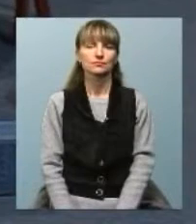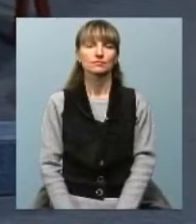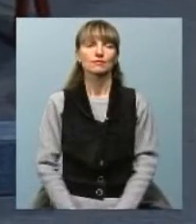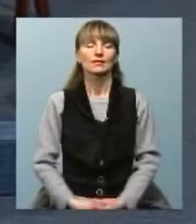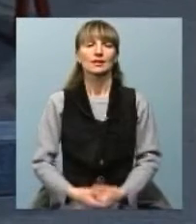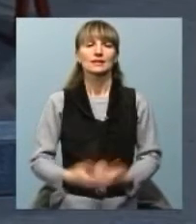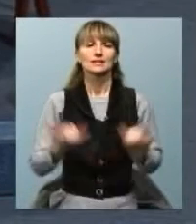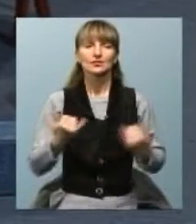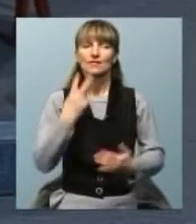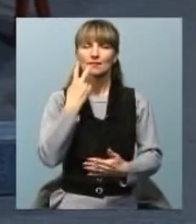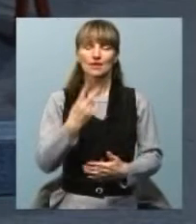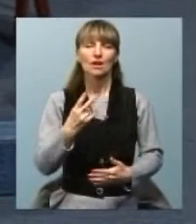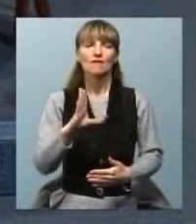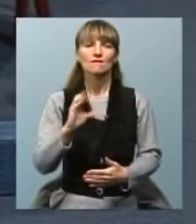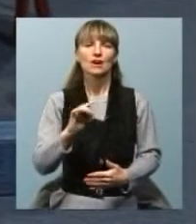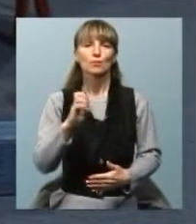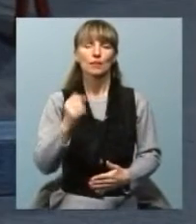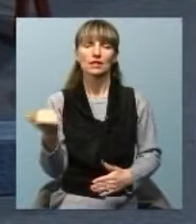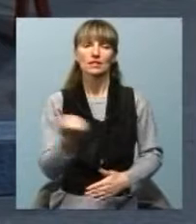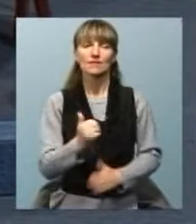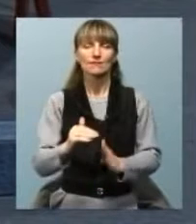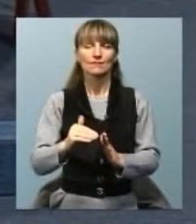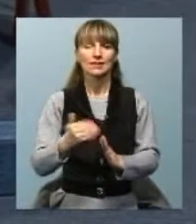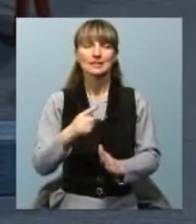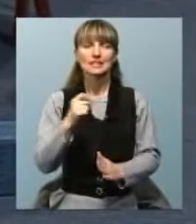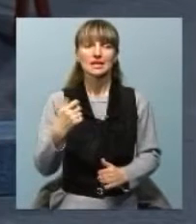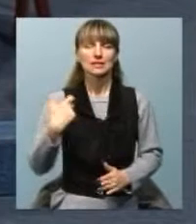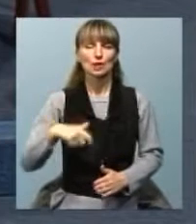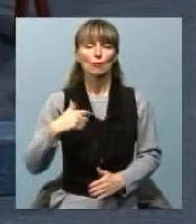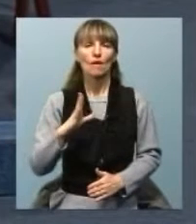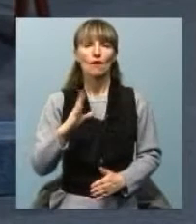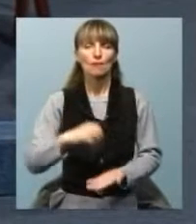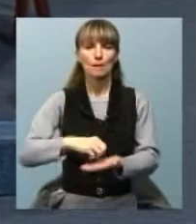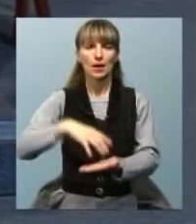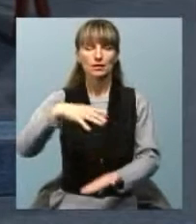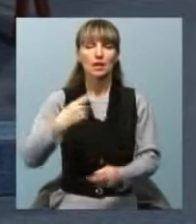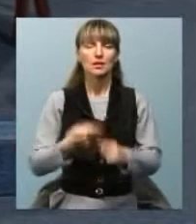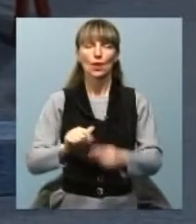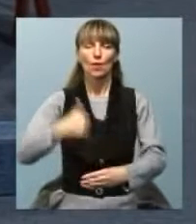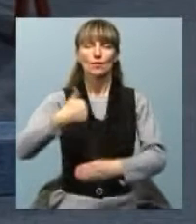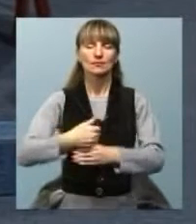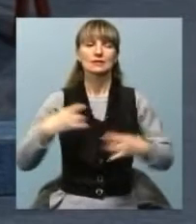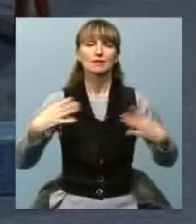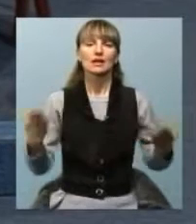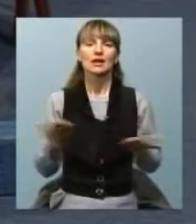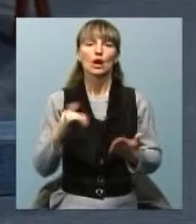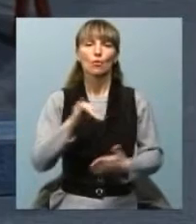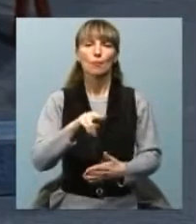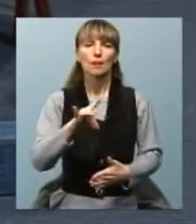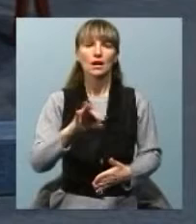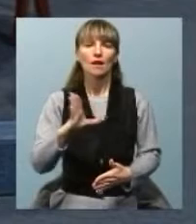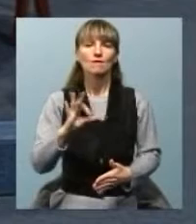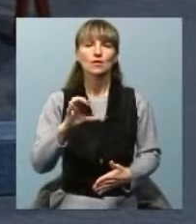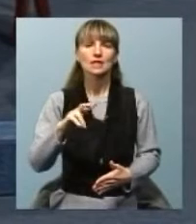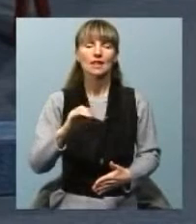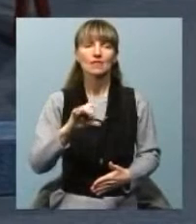Ну от, власне, як бачимо, вербна неділя кличе за собою Великдень. І це таке одне із головних свят, як в православних, так і взагалі в